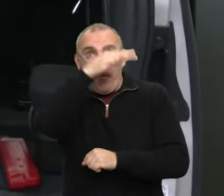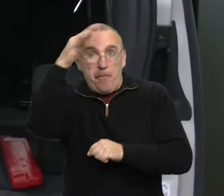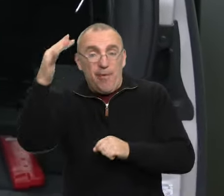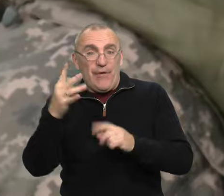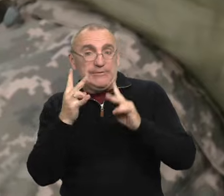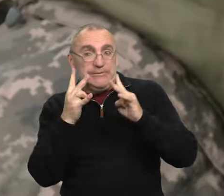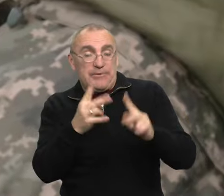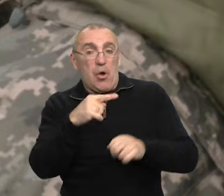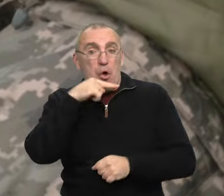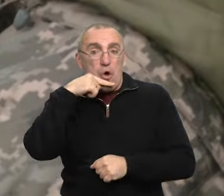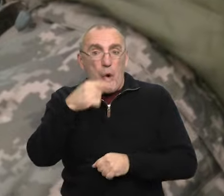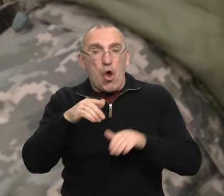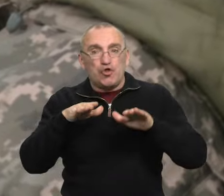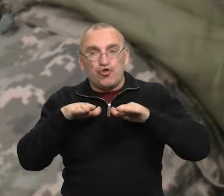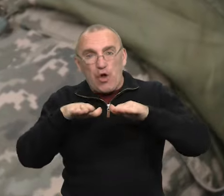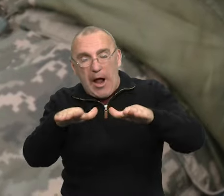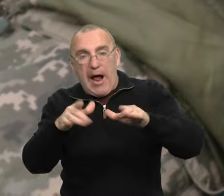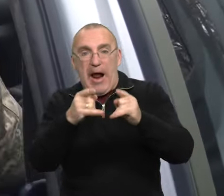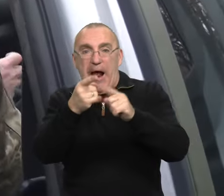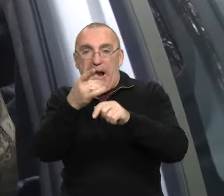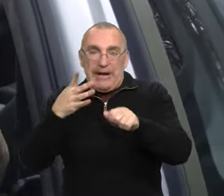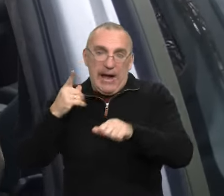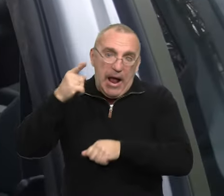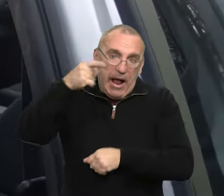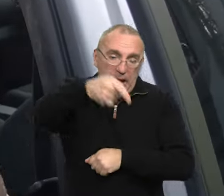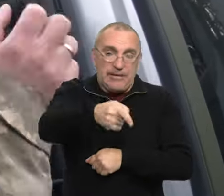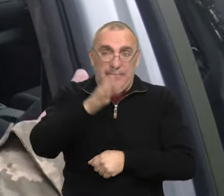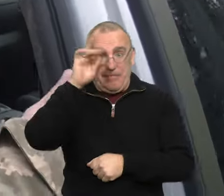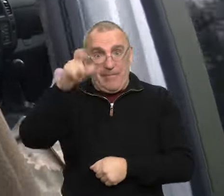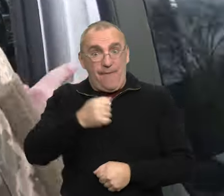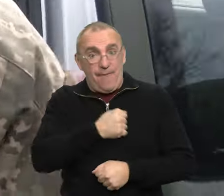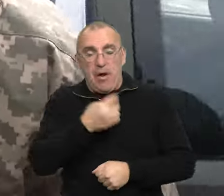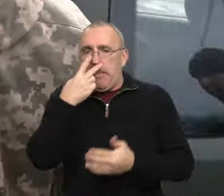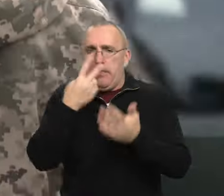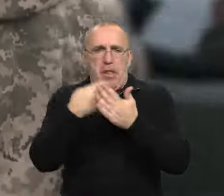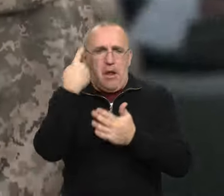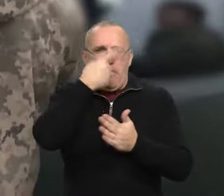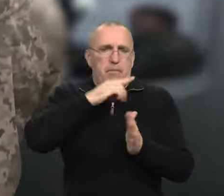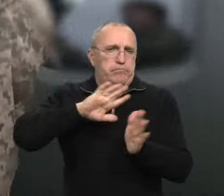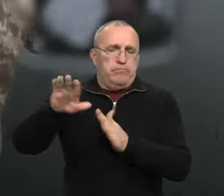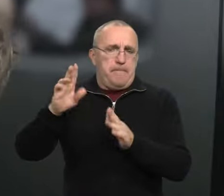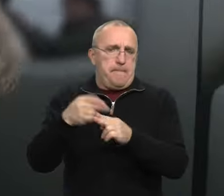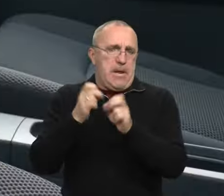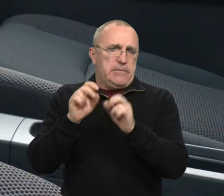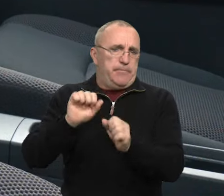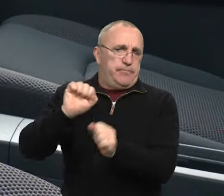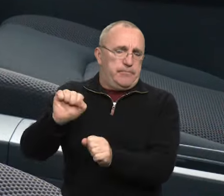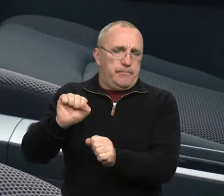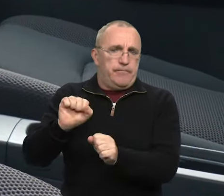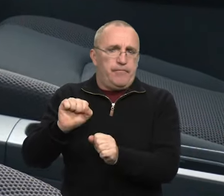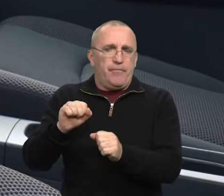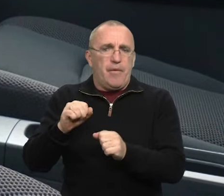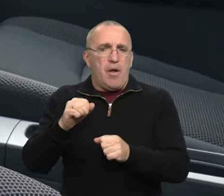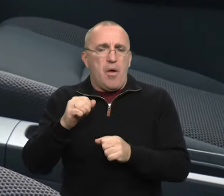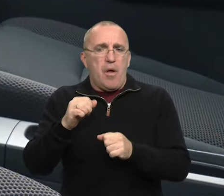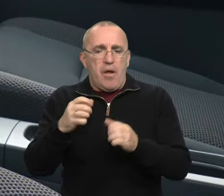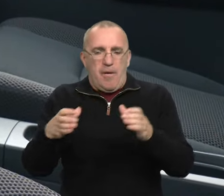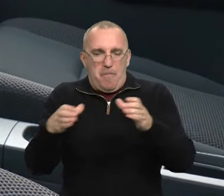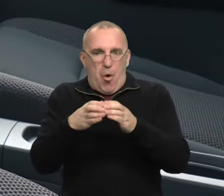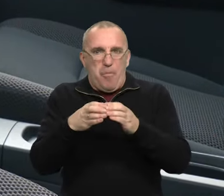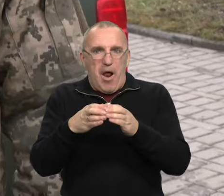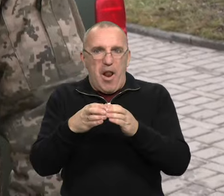загроз російських шахедів та ракет говорить військовий Роман його обличчя не показуємо з міркувань безпеки завдання мобільно-вогневої